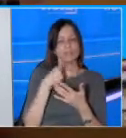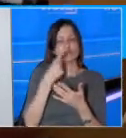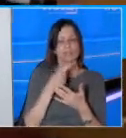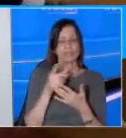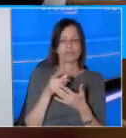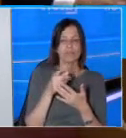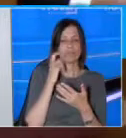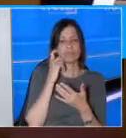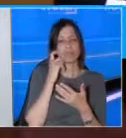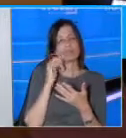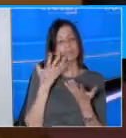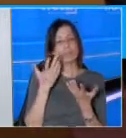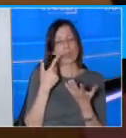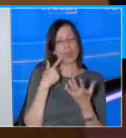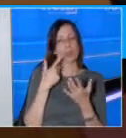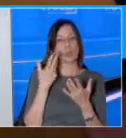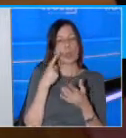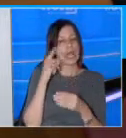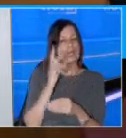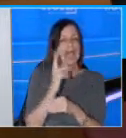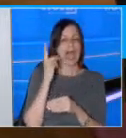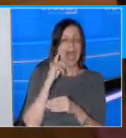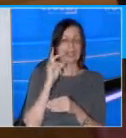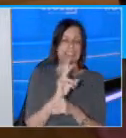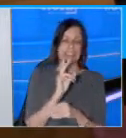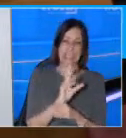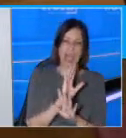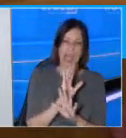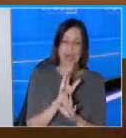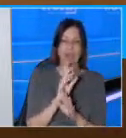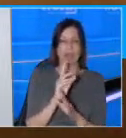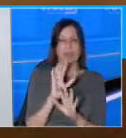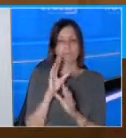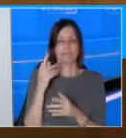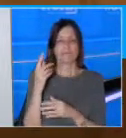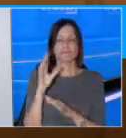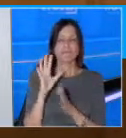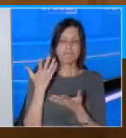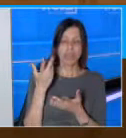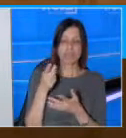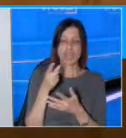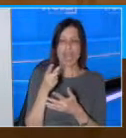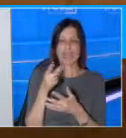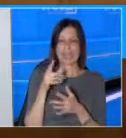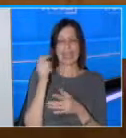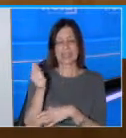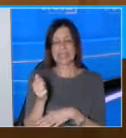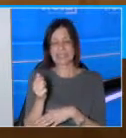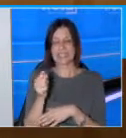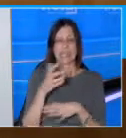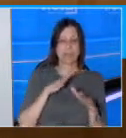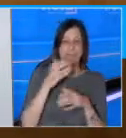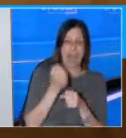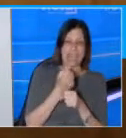אומרת מעין כרטיס צהוב, אזהרה, שמה שהכנסת והממשלה עשו לא יעשה. ומה הם